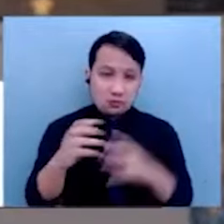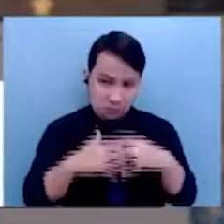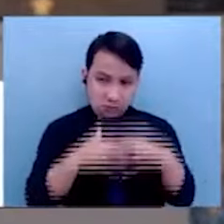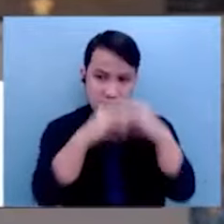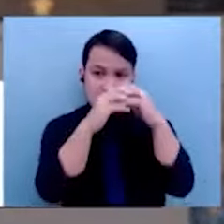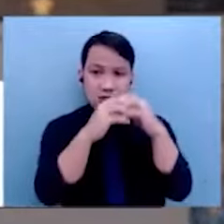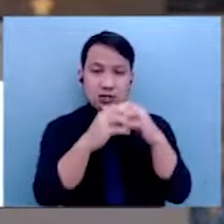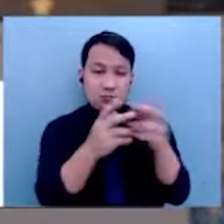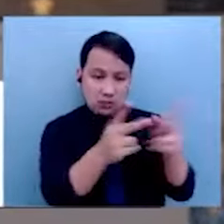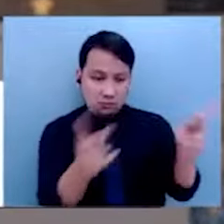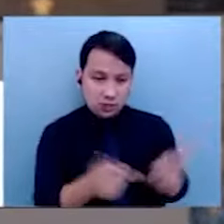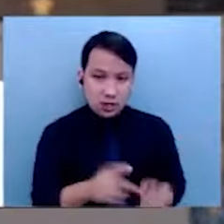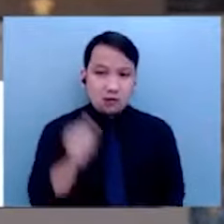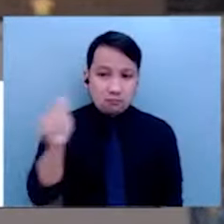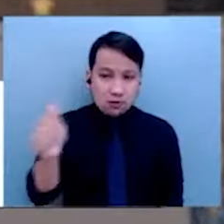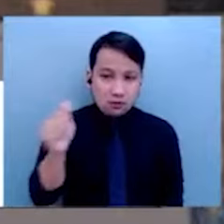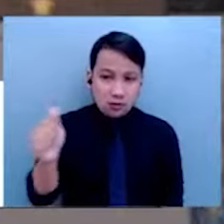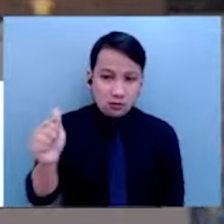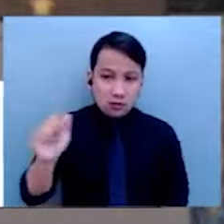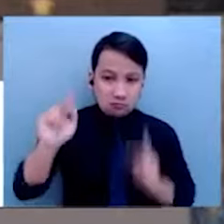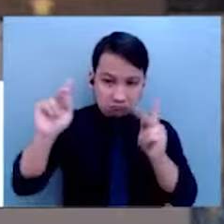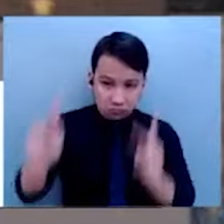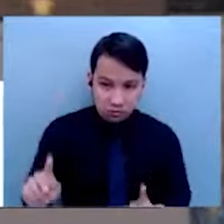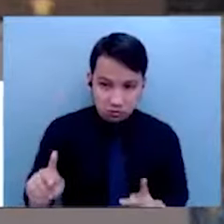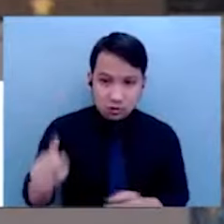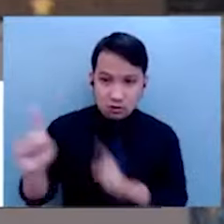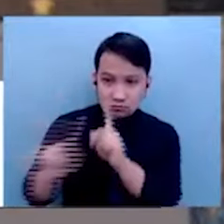ang tatanungin natin kung gusto nila o ano.